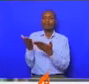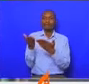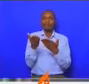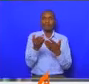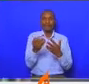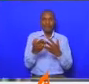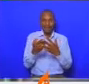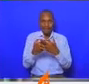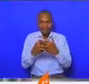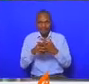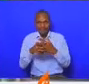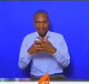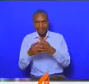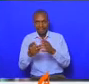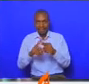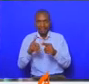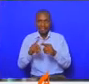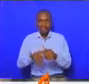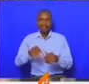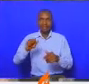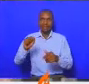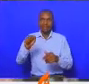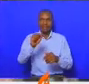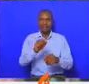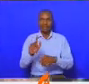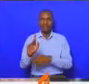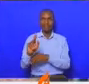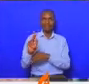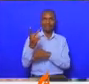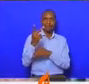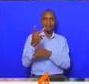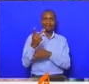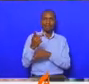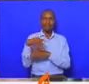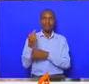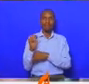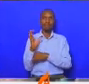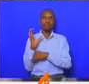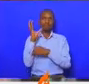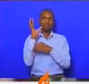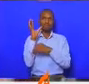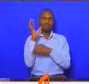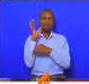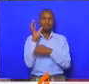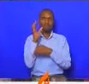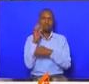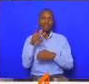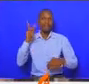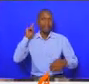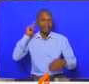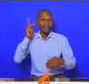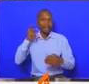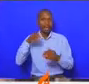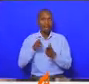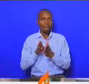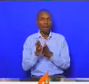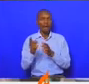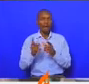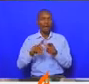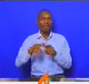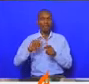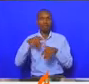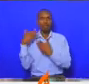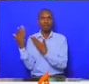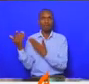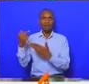the AASK chair, Kisi Branch, who invited us